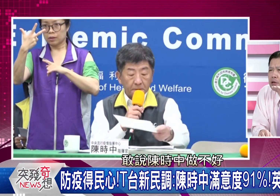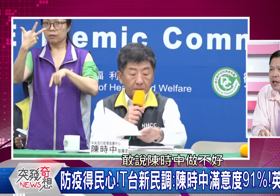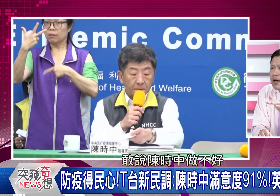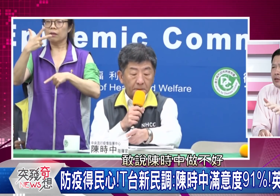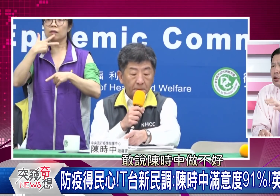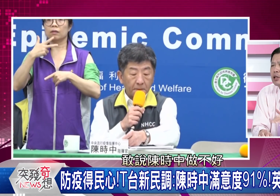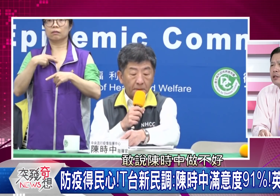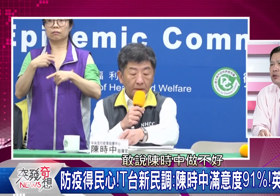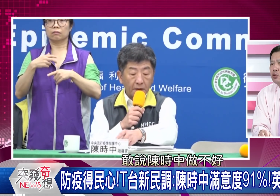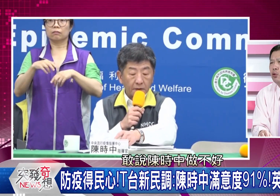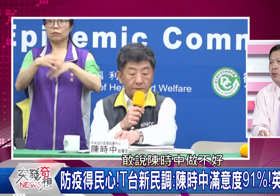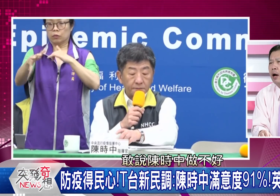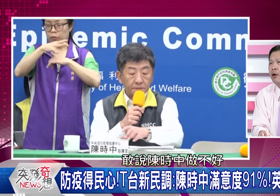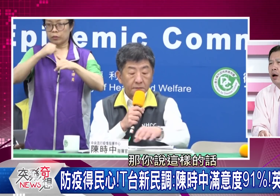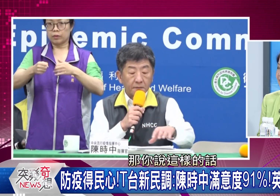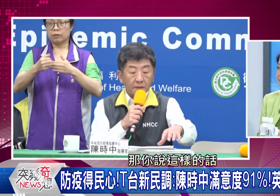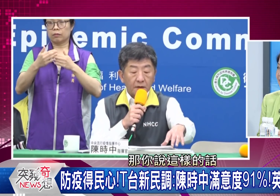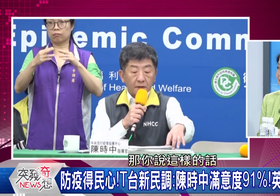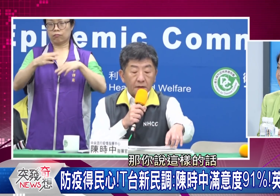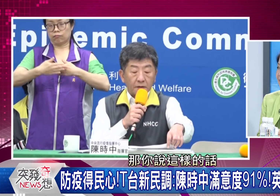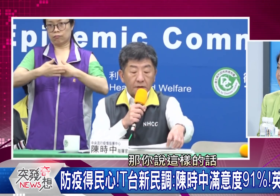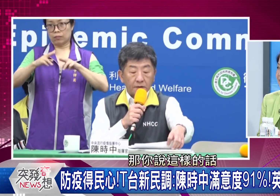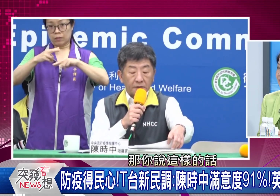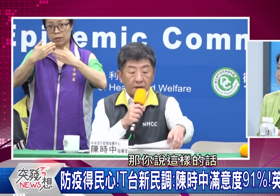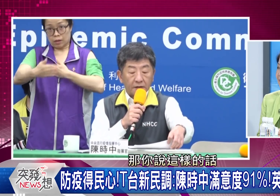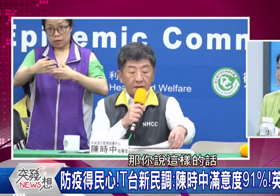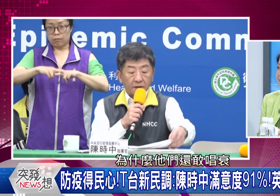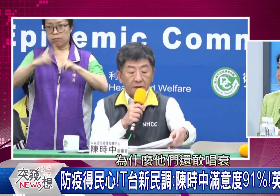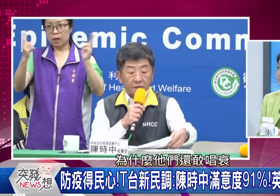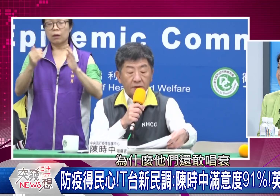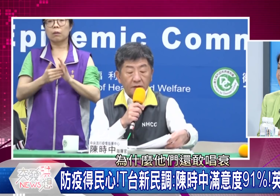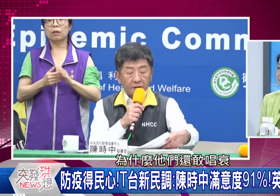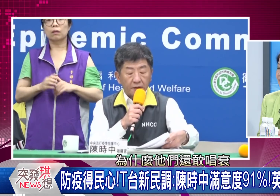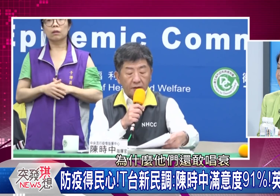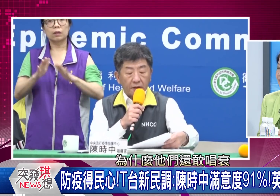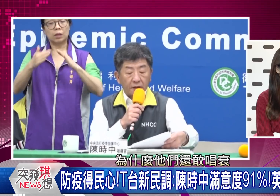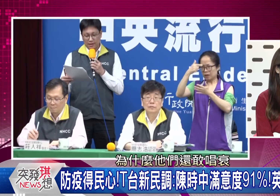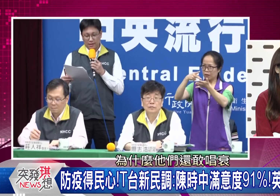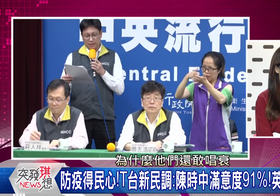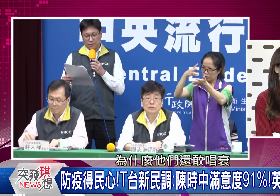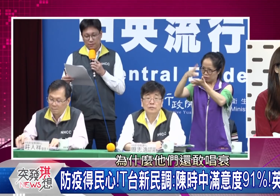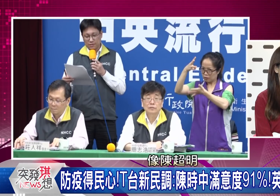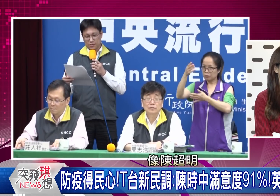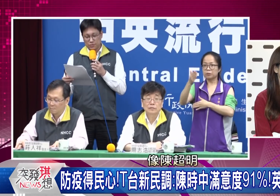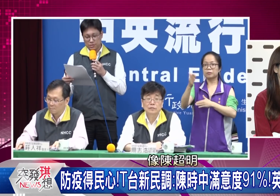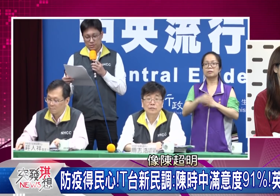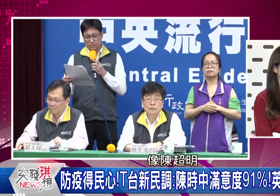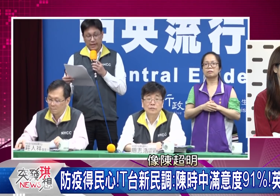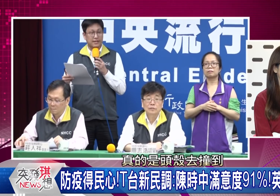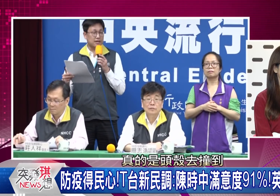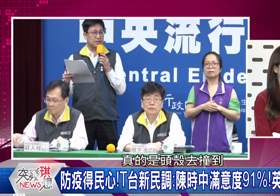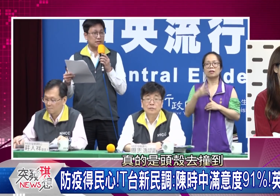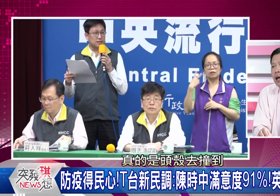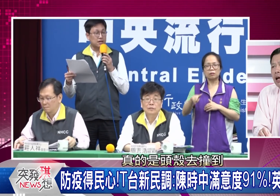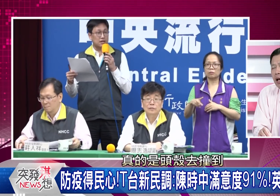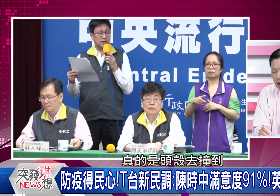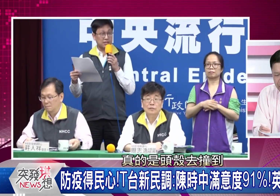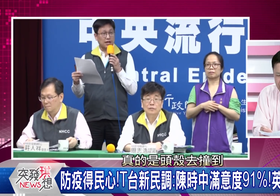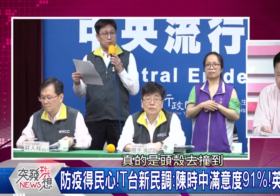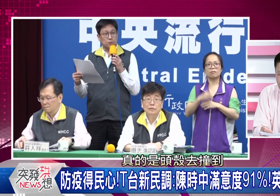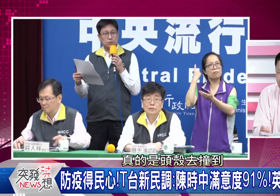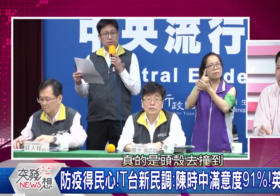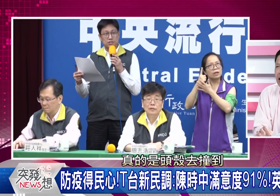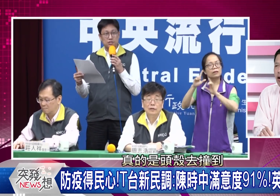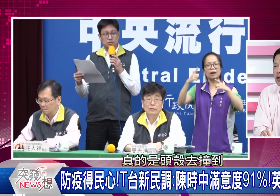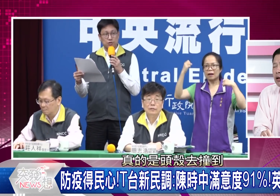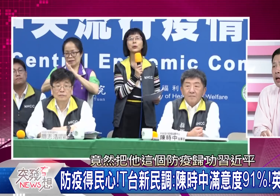没有人敢说陈时中做不好啊，嗯哼，那你说这样的话，那为什么他们还敢唱出来？像那个什么陈超明，嗯，哎，黑